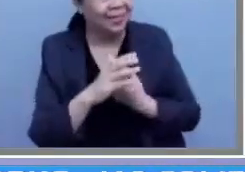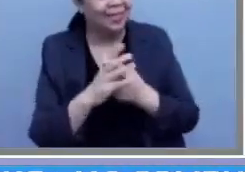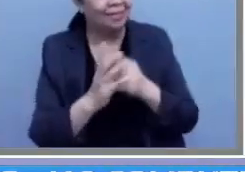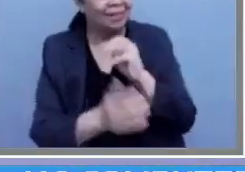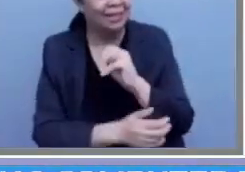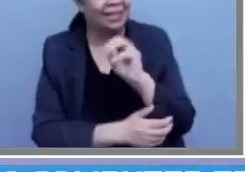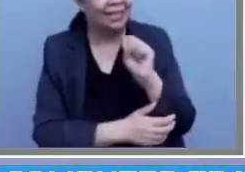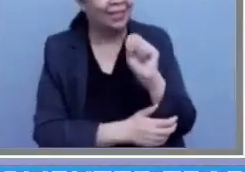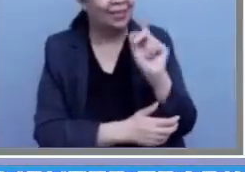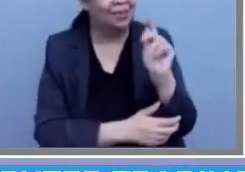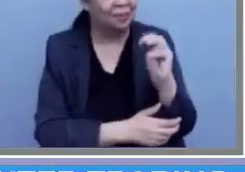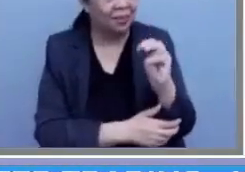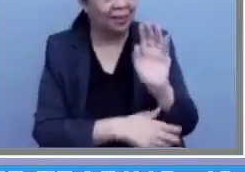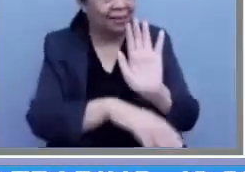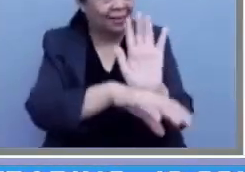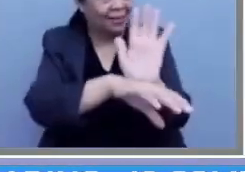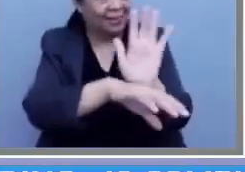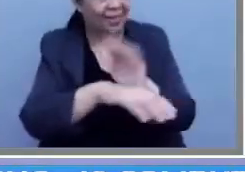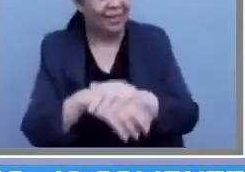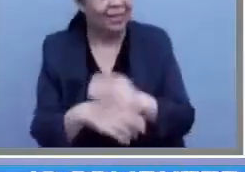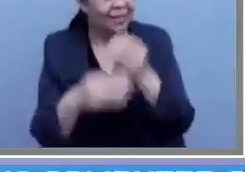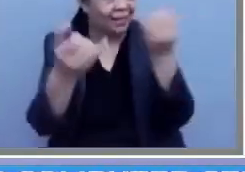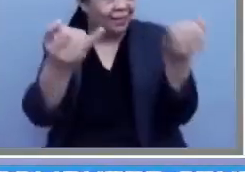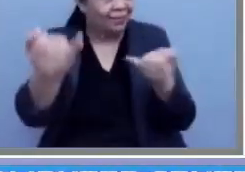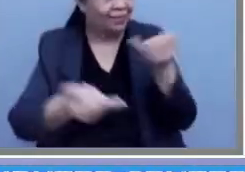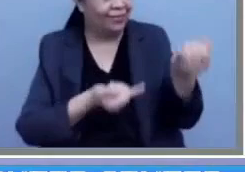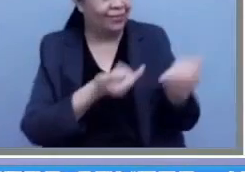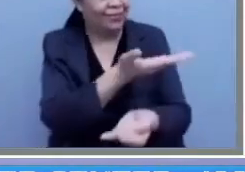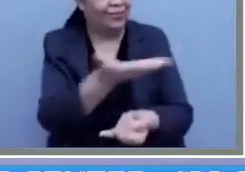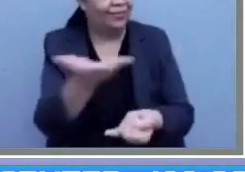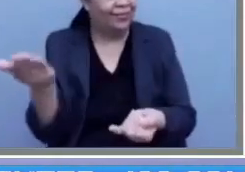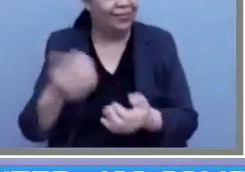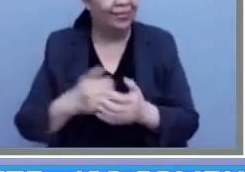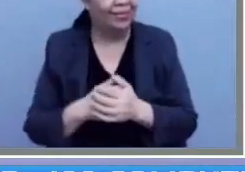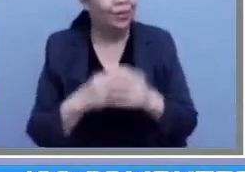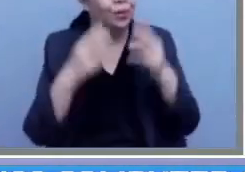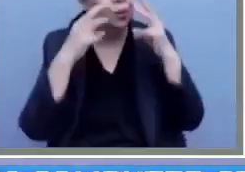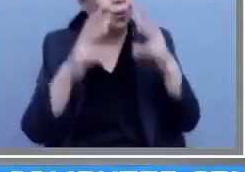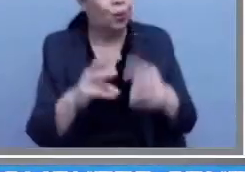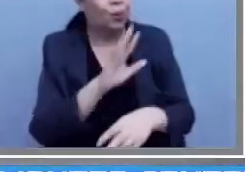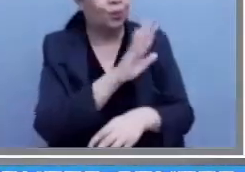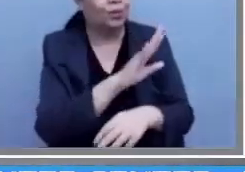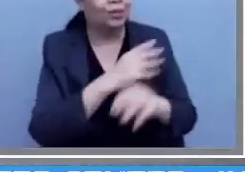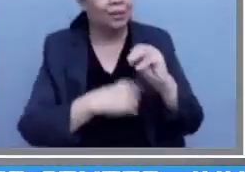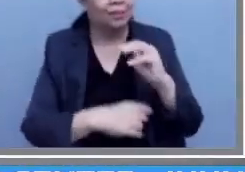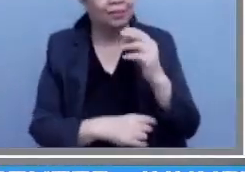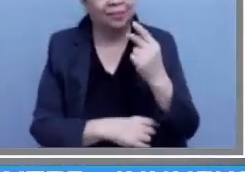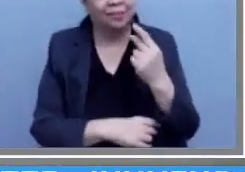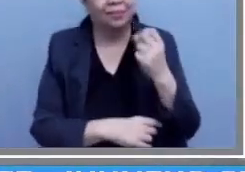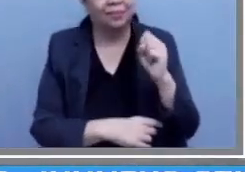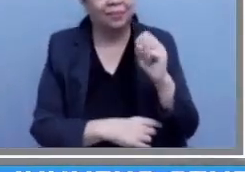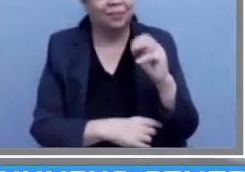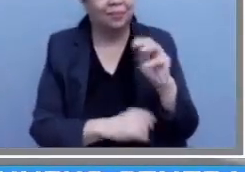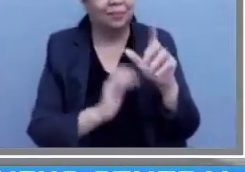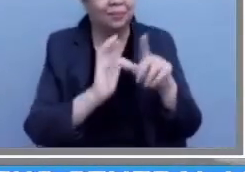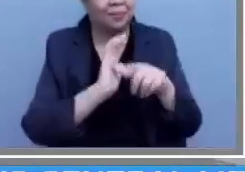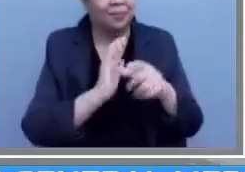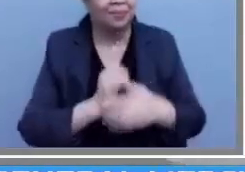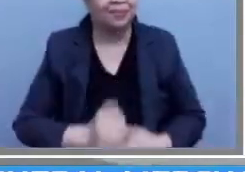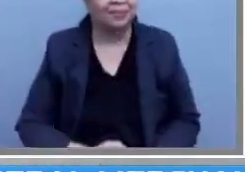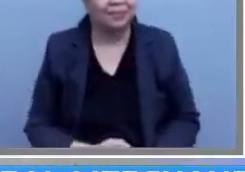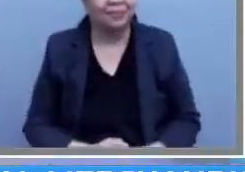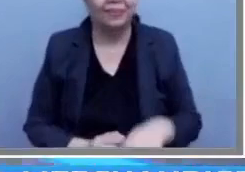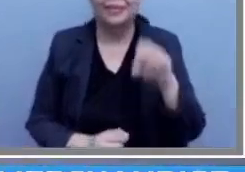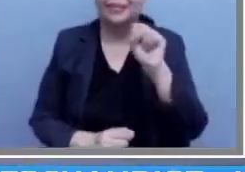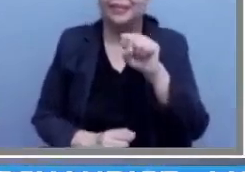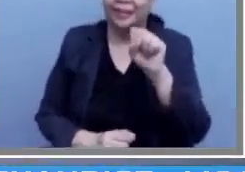naman po ung ating mga kapuso at kabalitaan manood ng Maging Sino Ka Man Mamaya na yan Yes ah mga